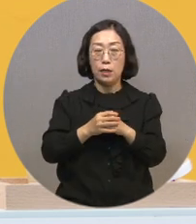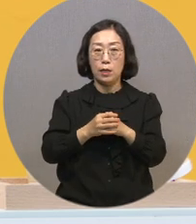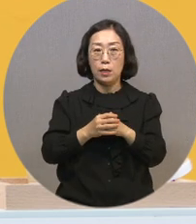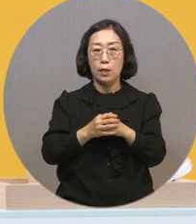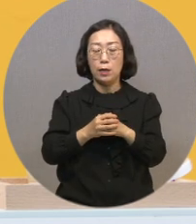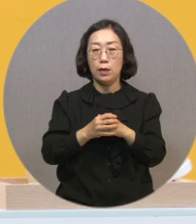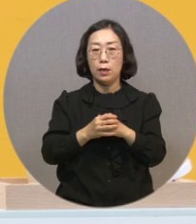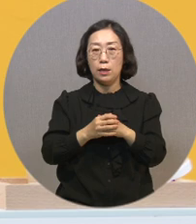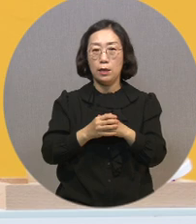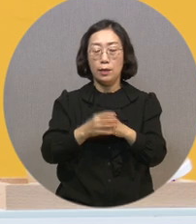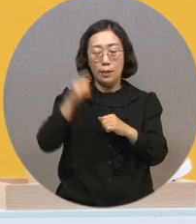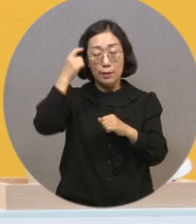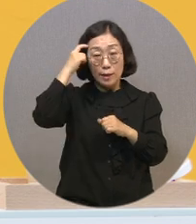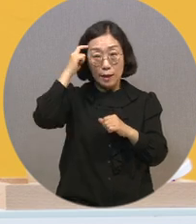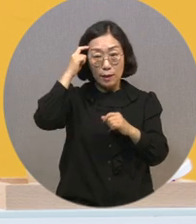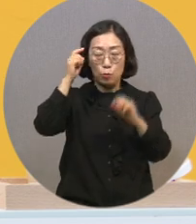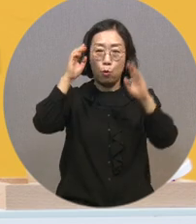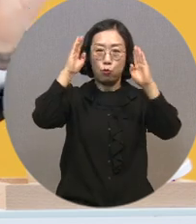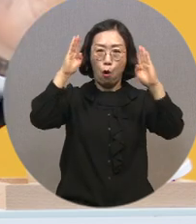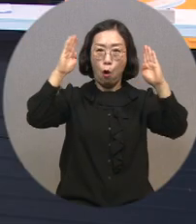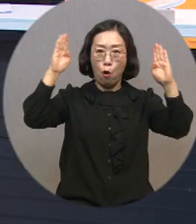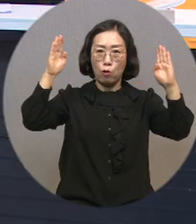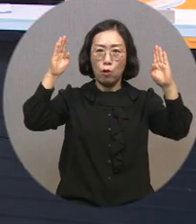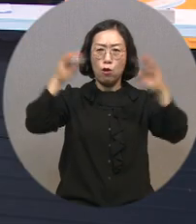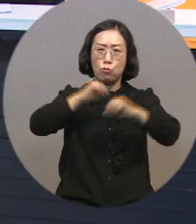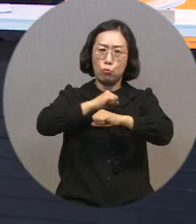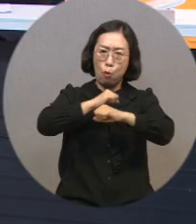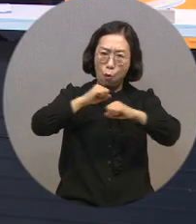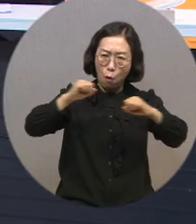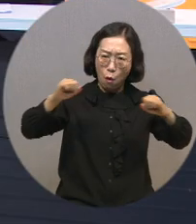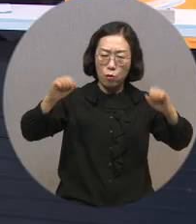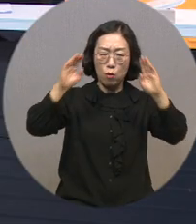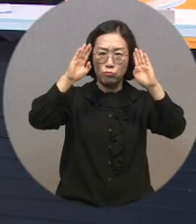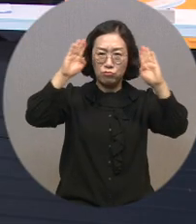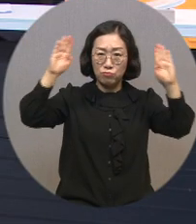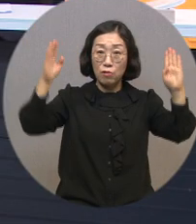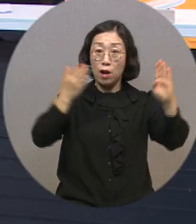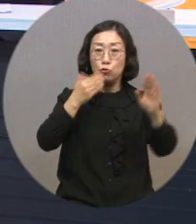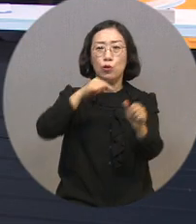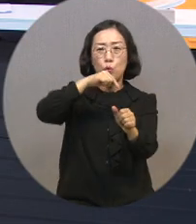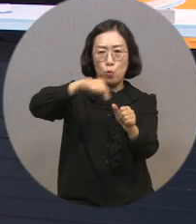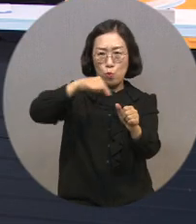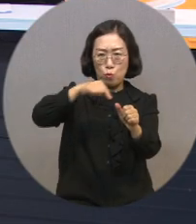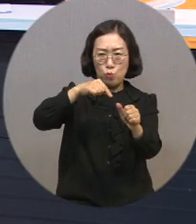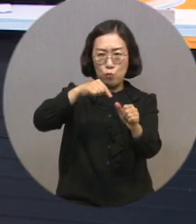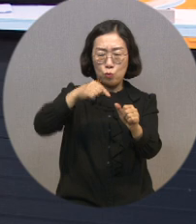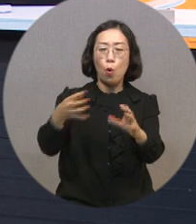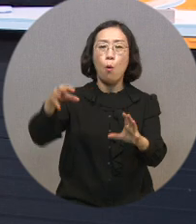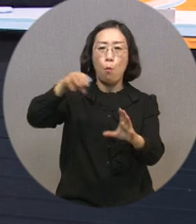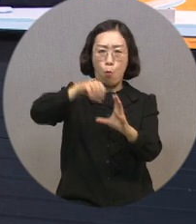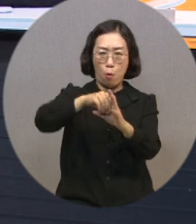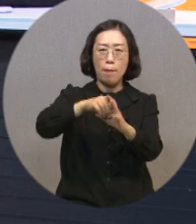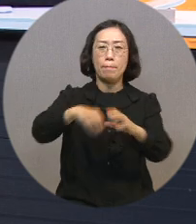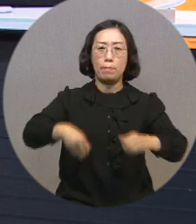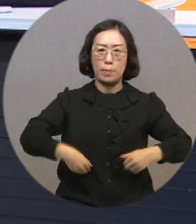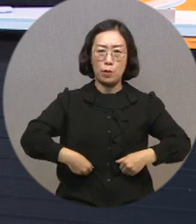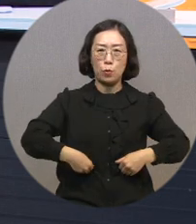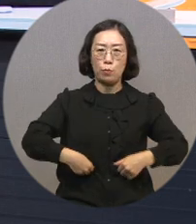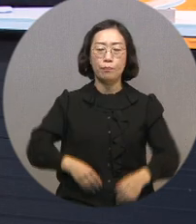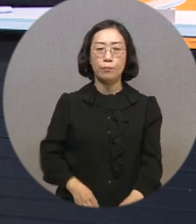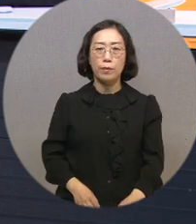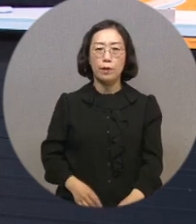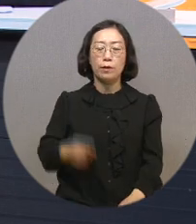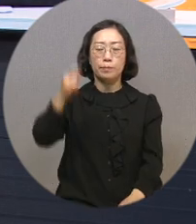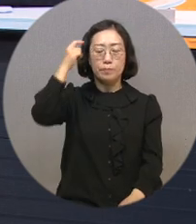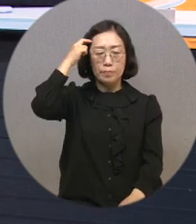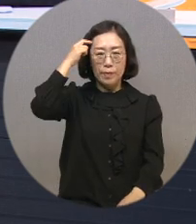브레인스토밍, 사고의 확장성을 끄집어 넓히는 예. 이런 교육까지 가야 된다. 그런 의미까지 저희들이 이제